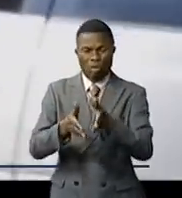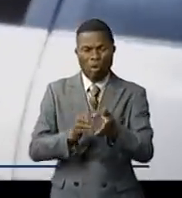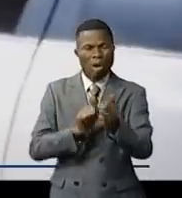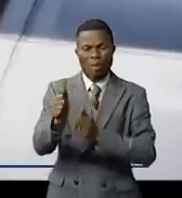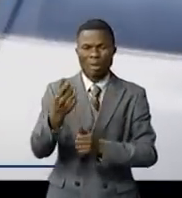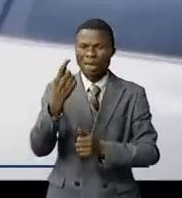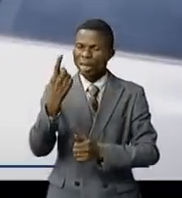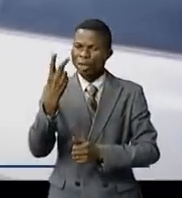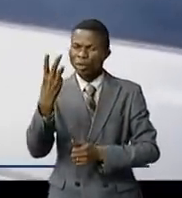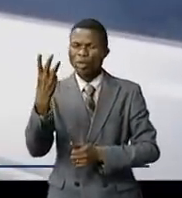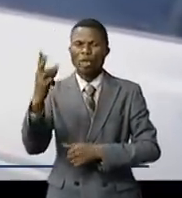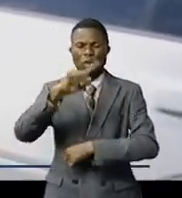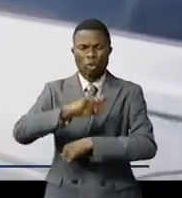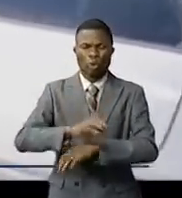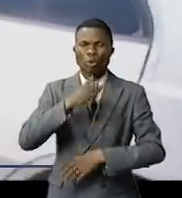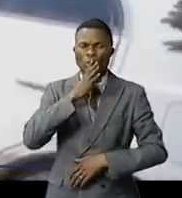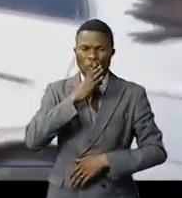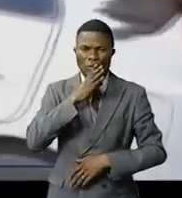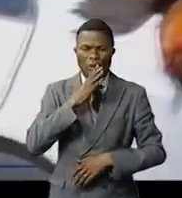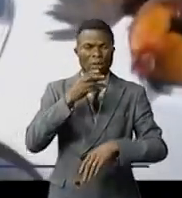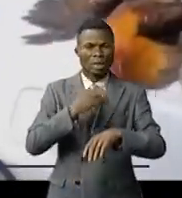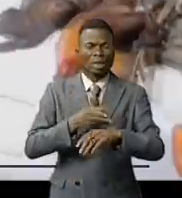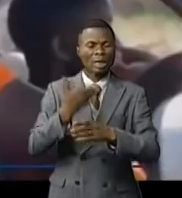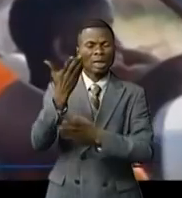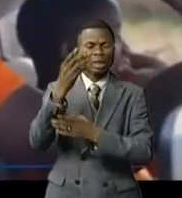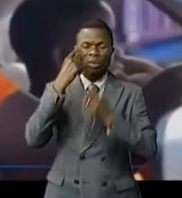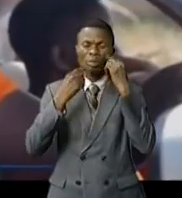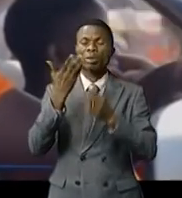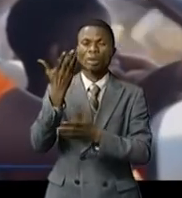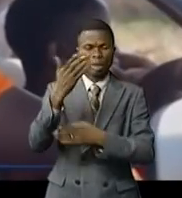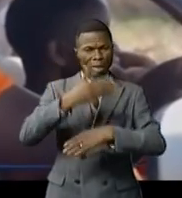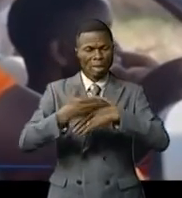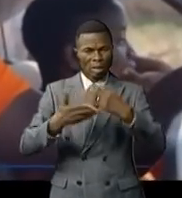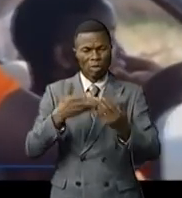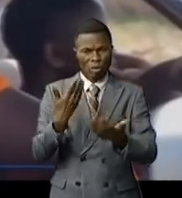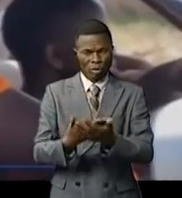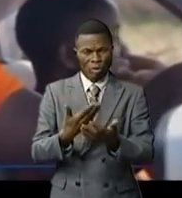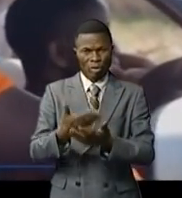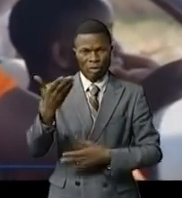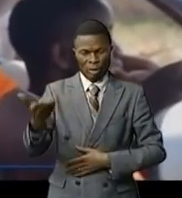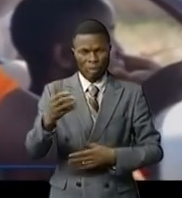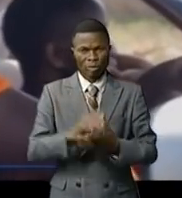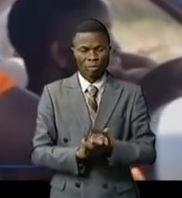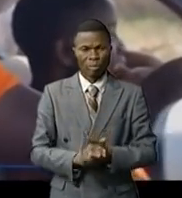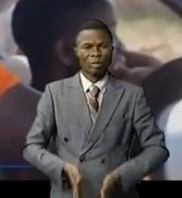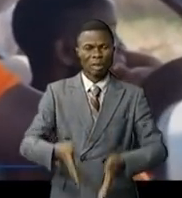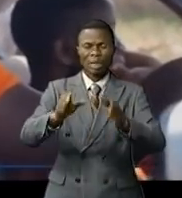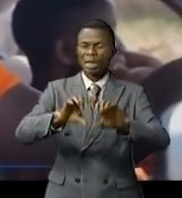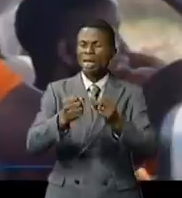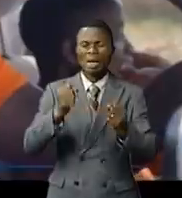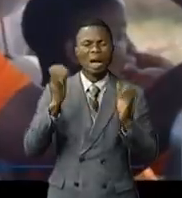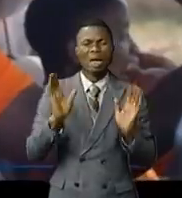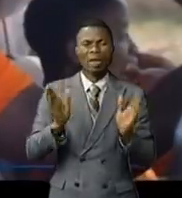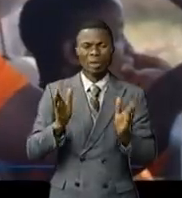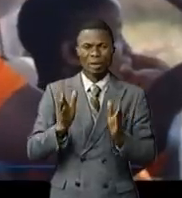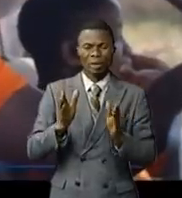environ 180 km de parcours. L'air crie de détresse à réhabilitation. La route s'est dégradée au plus haut niveau.